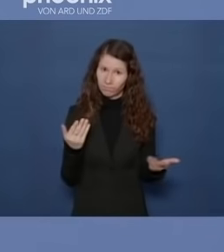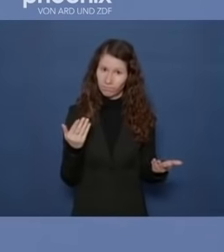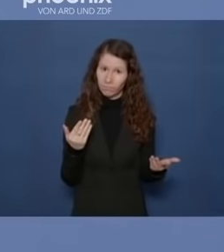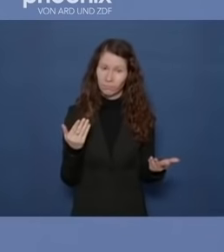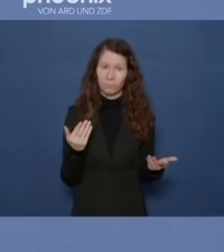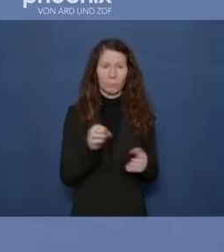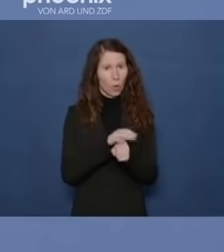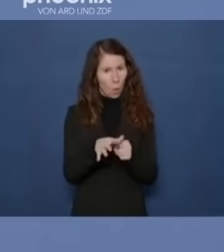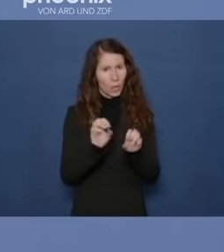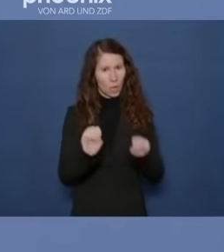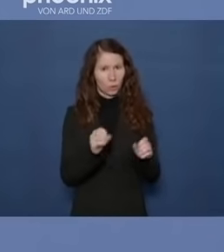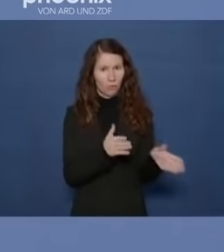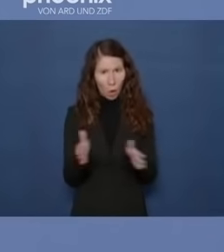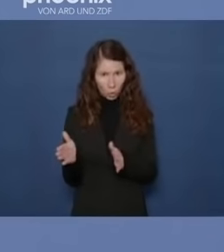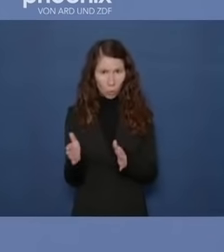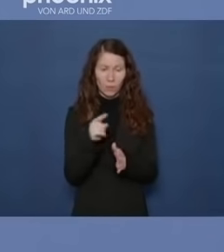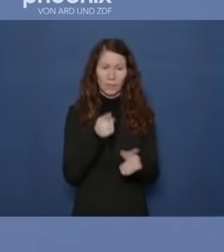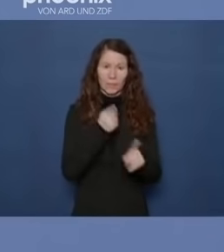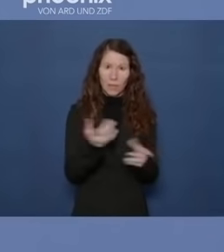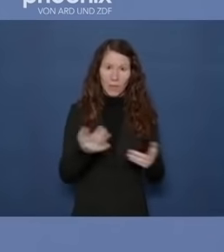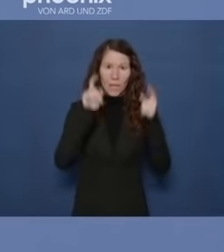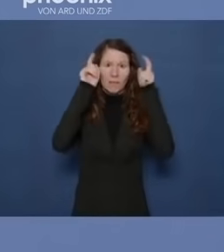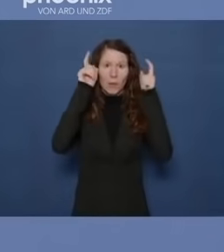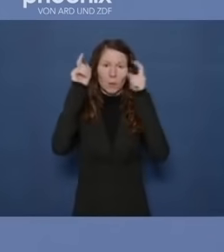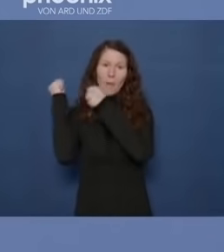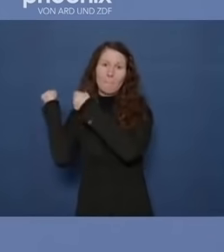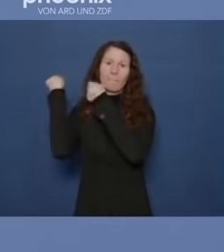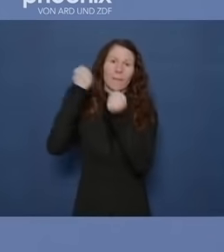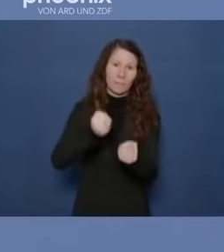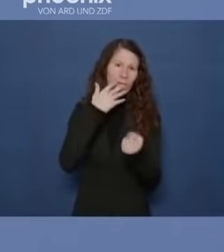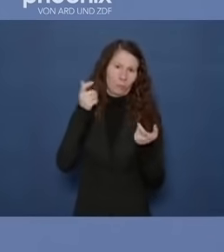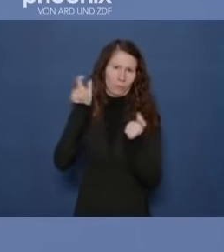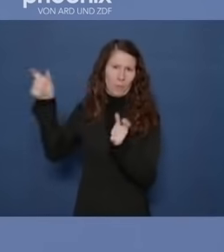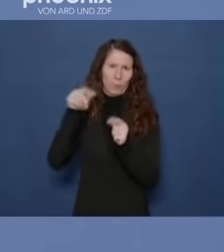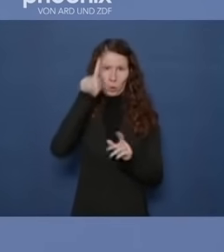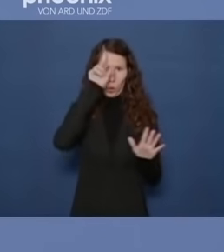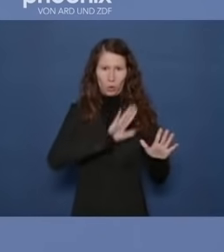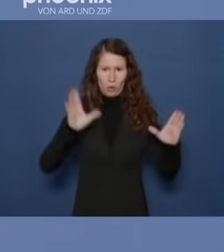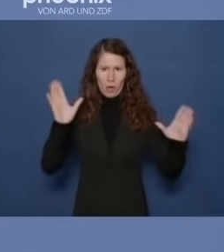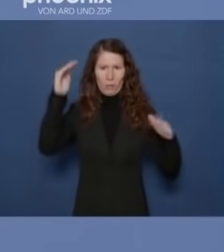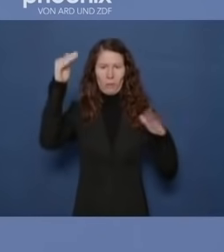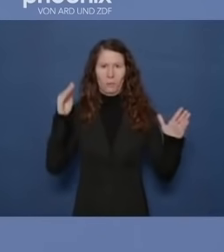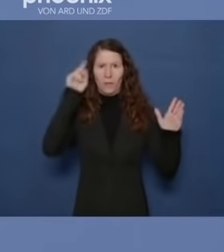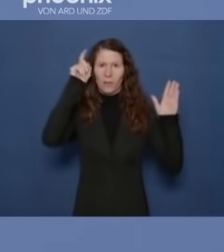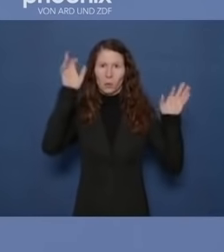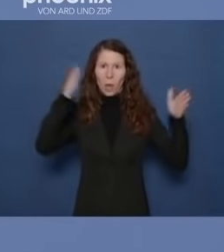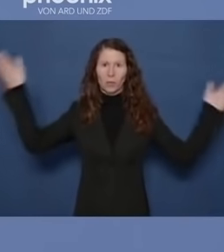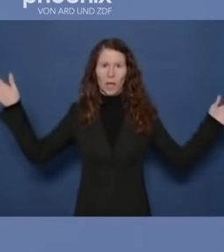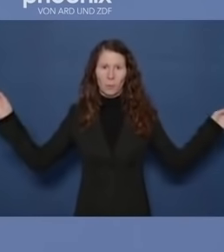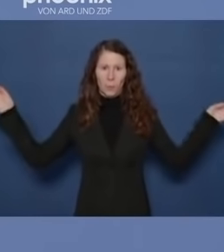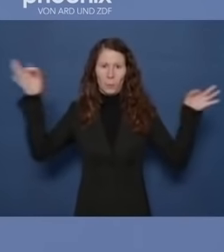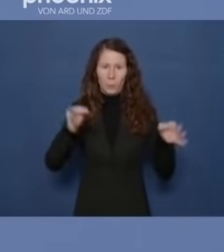der Corona-Schutzverordnung, den Viruseintrag nach Deutschland, insbesondere aus